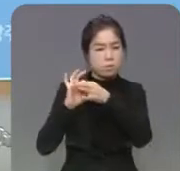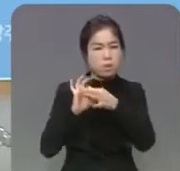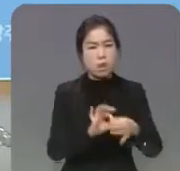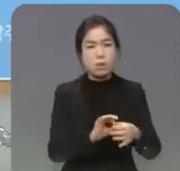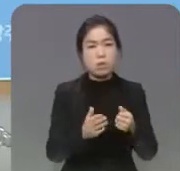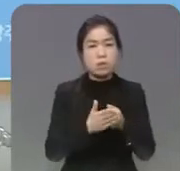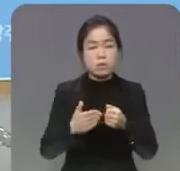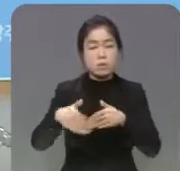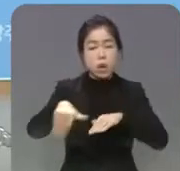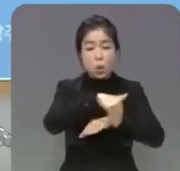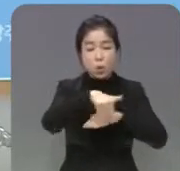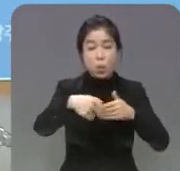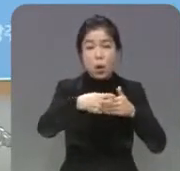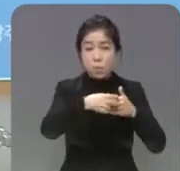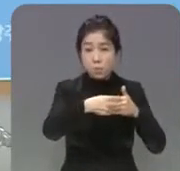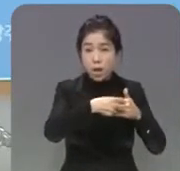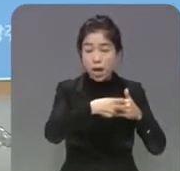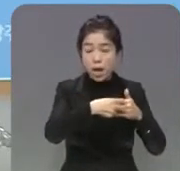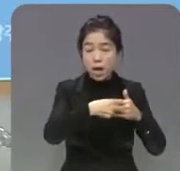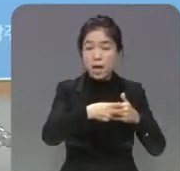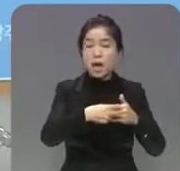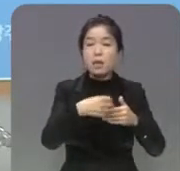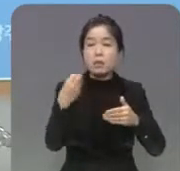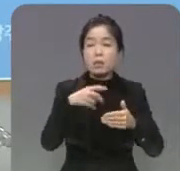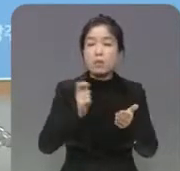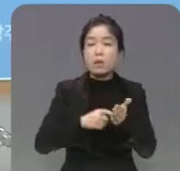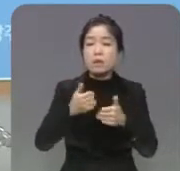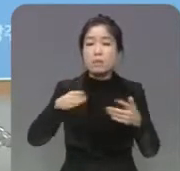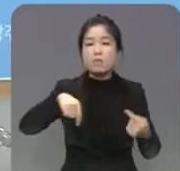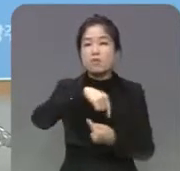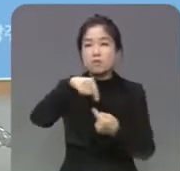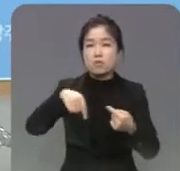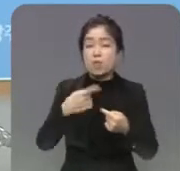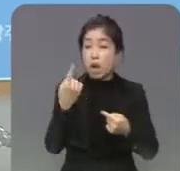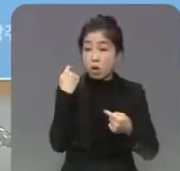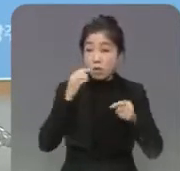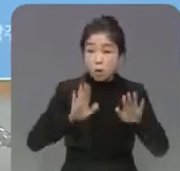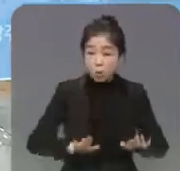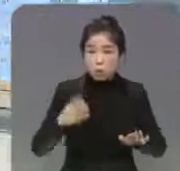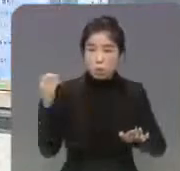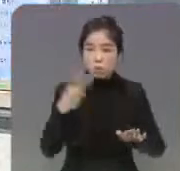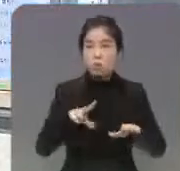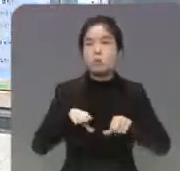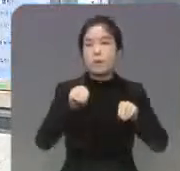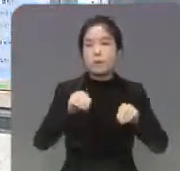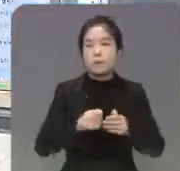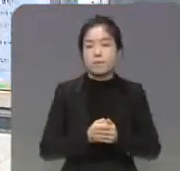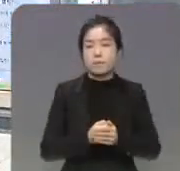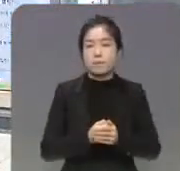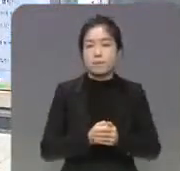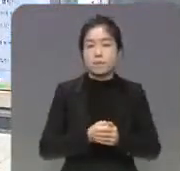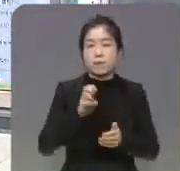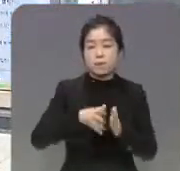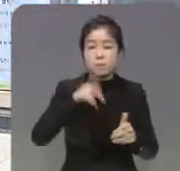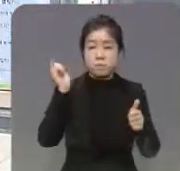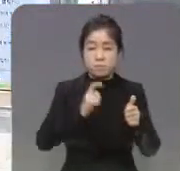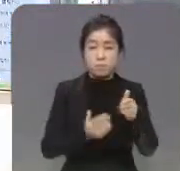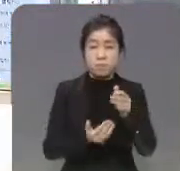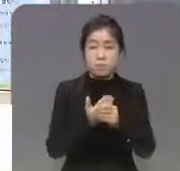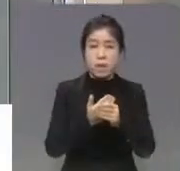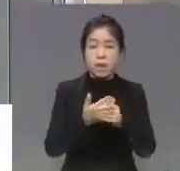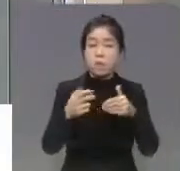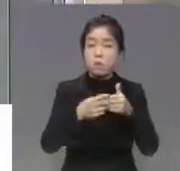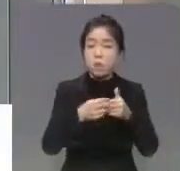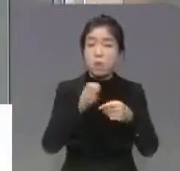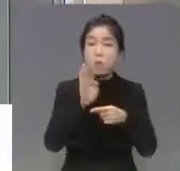나오면서 전남대학교 병원 외래 진료와 응급실 운영이 어제에 이어 오늘도 중단됩니다. 광주시는 확진자가 나온